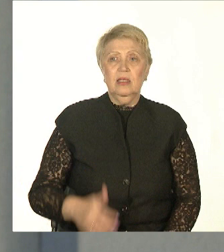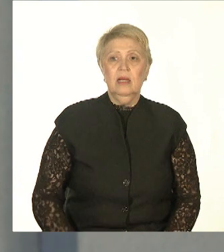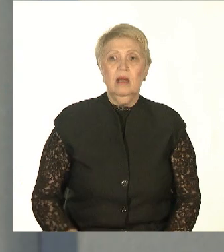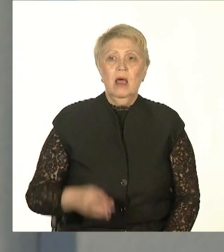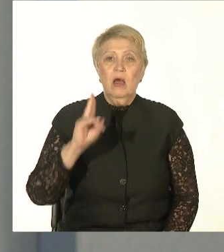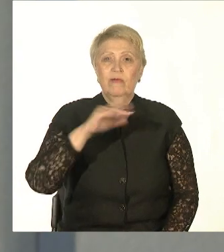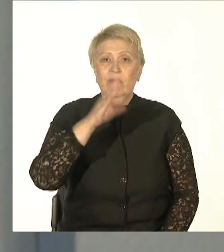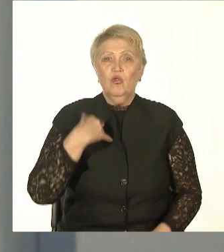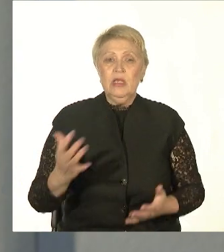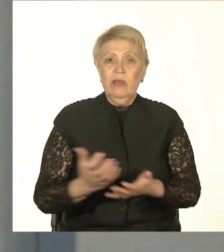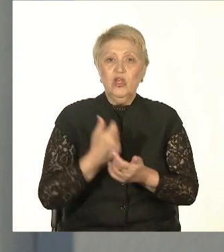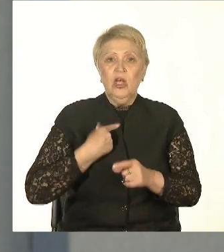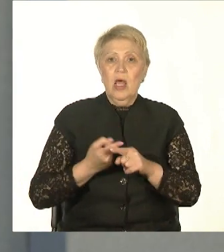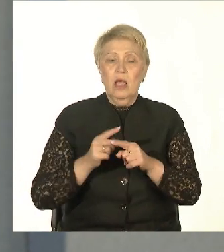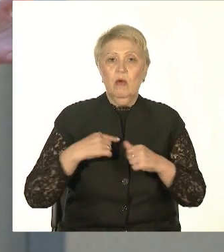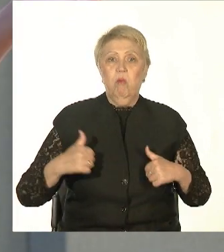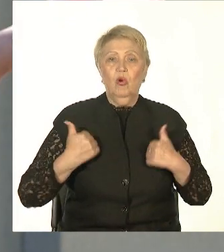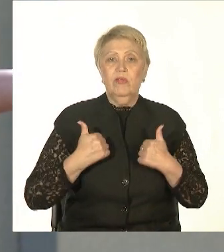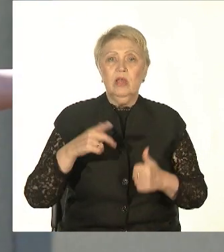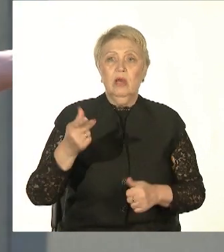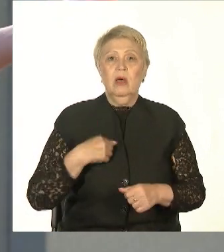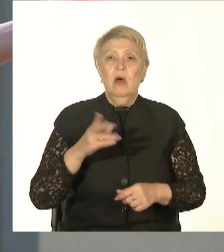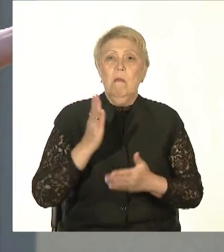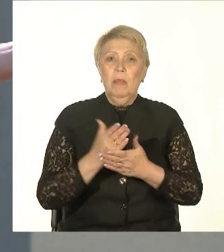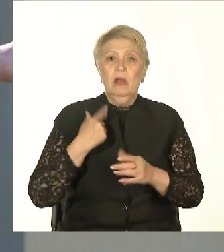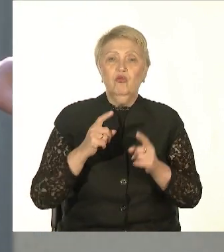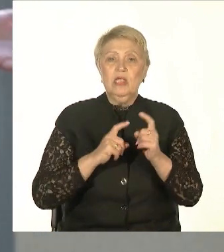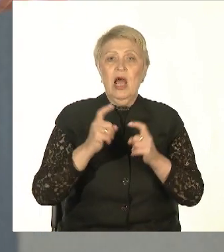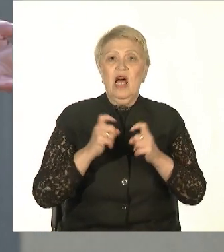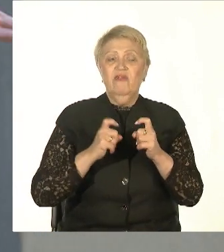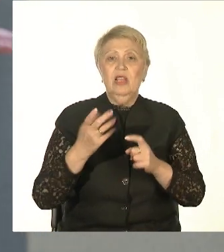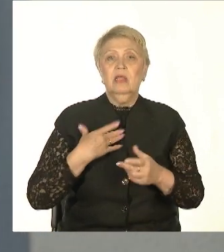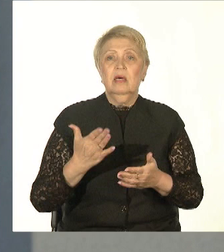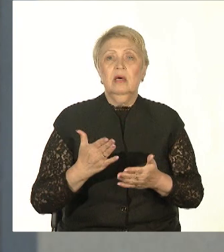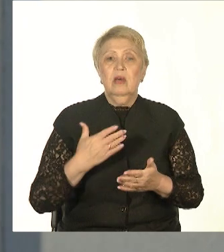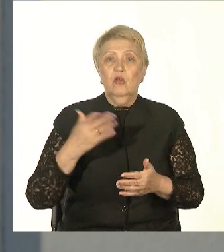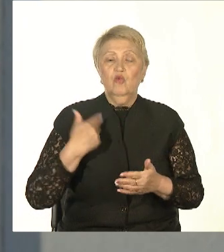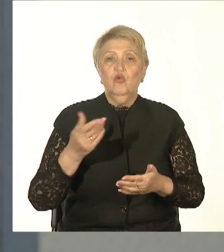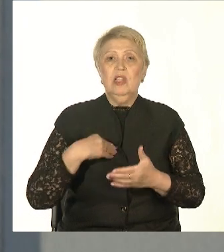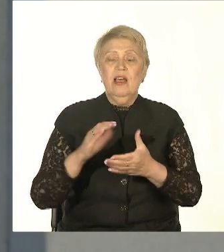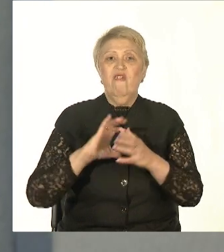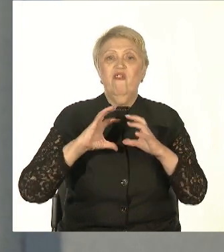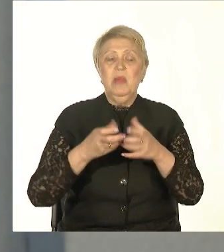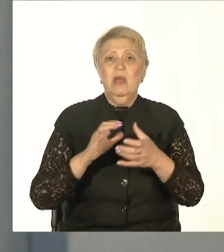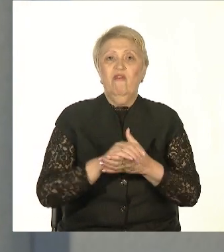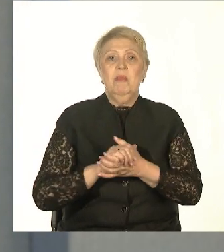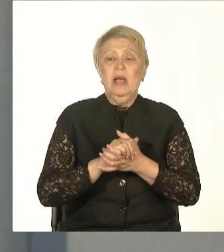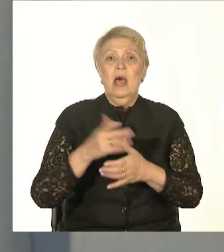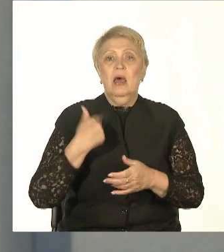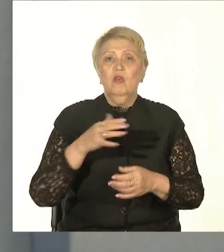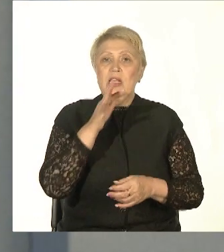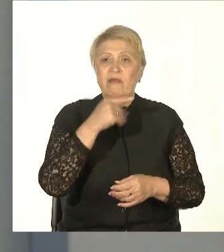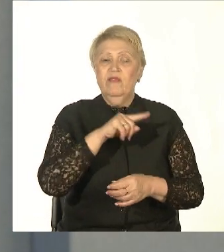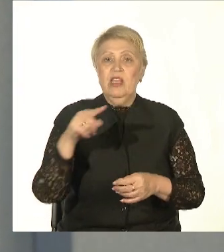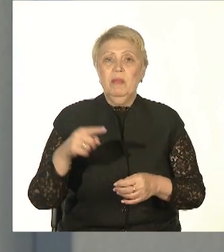вот конфликт на острове Даманский мало того, что произошел совершенно неподалеку, так еще и в мирное время. Оттого и гибель пограничников